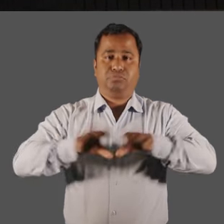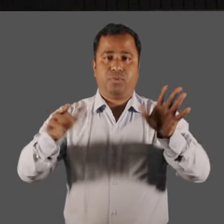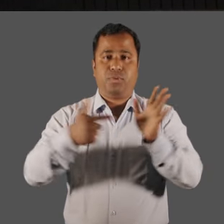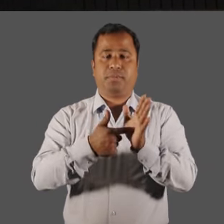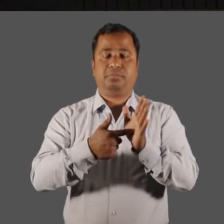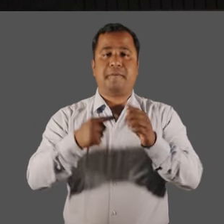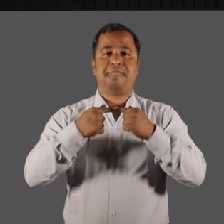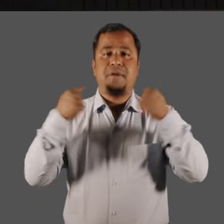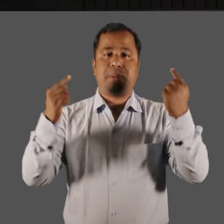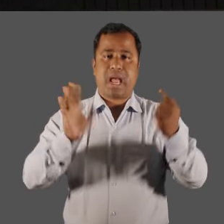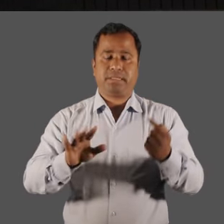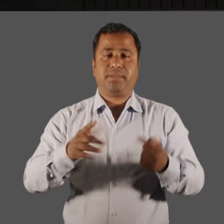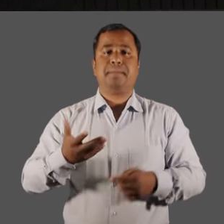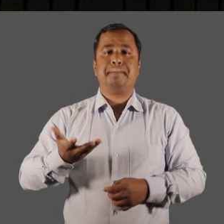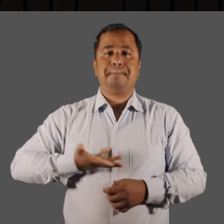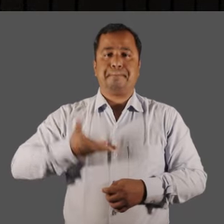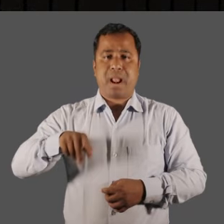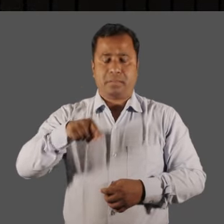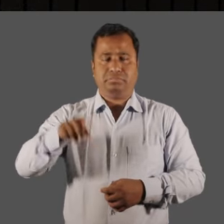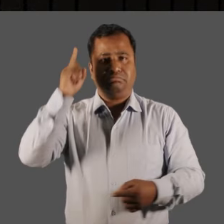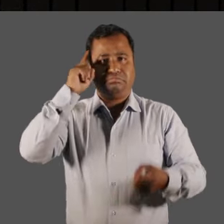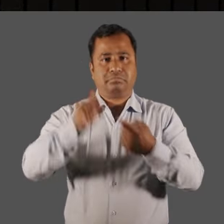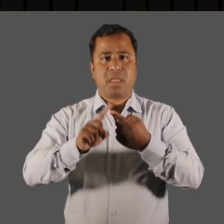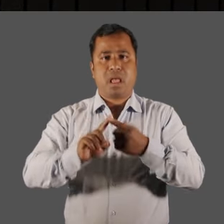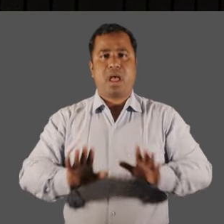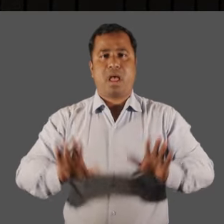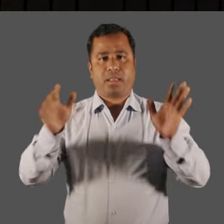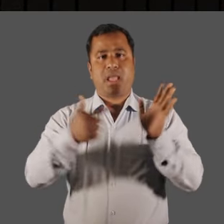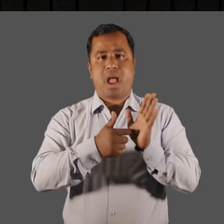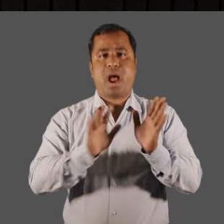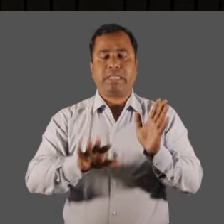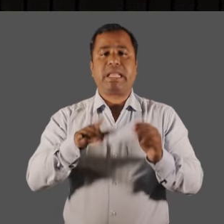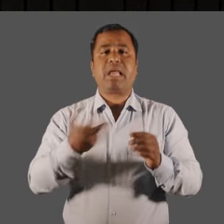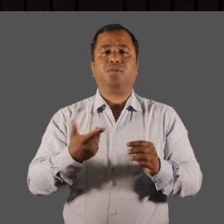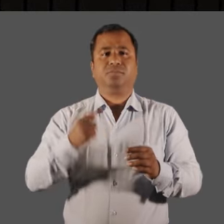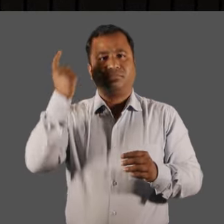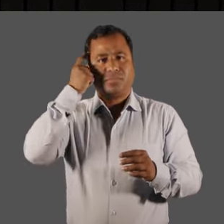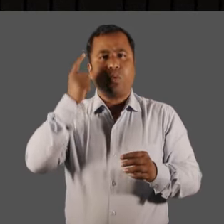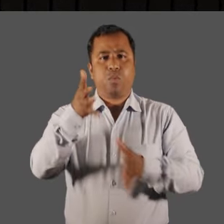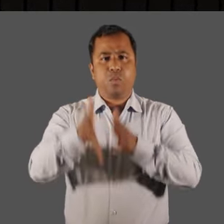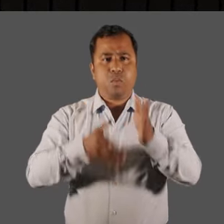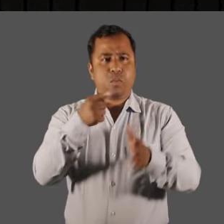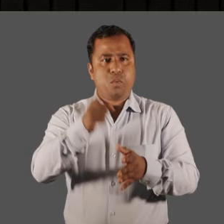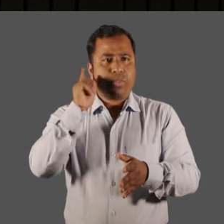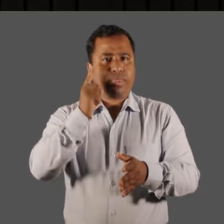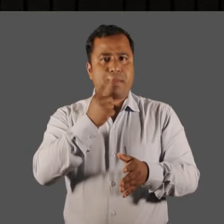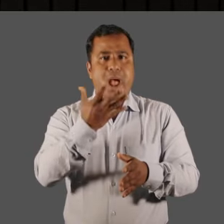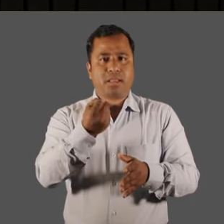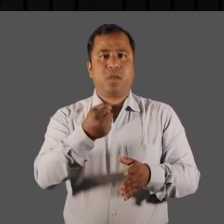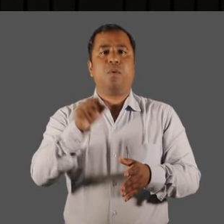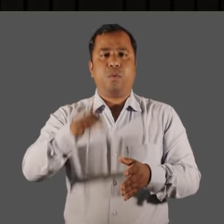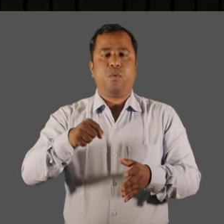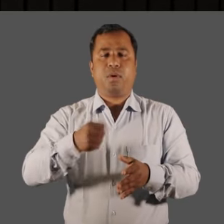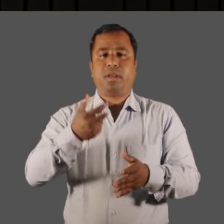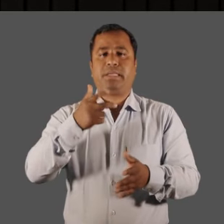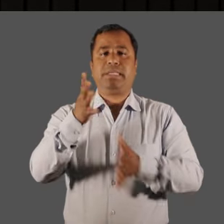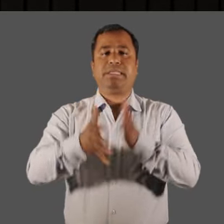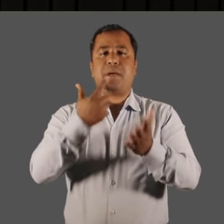আসলে বলবো যে এখন বেশ পরিচিত। এখন সবাই আসলে জানে যে এটা একটা নিজস্বতা আছে বা এটা ভাষা হিসেবে